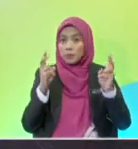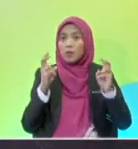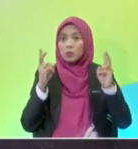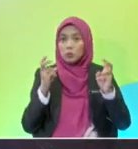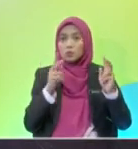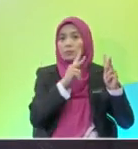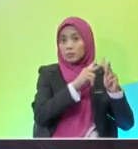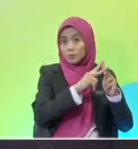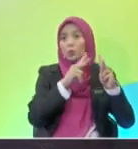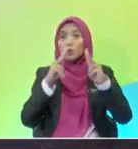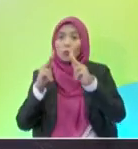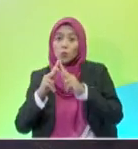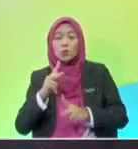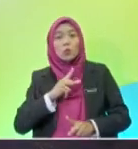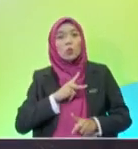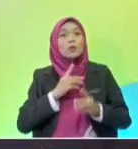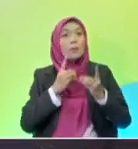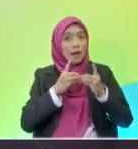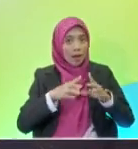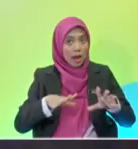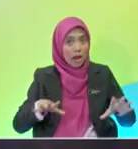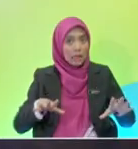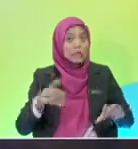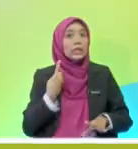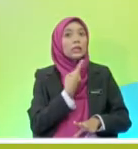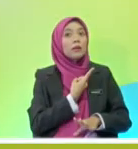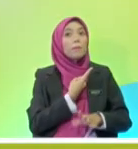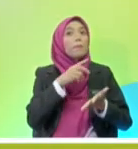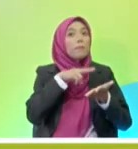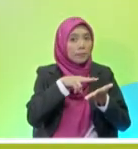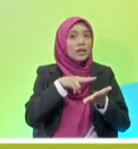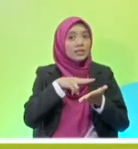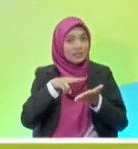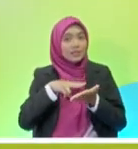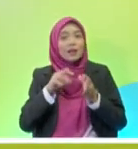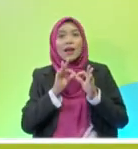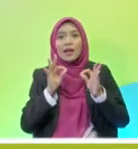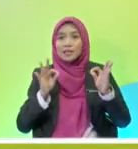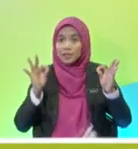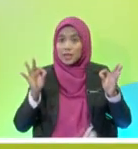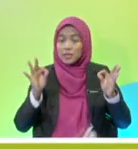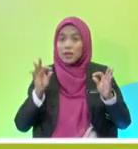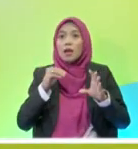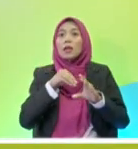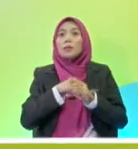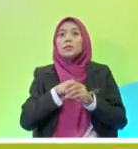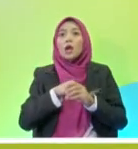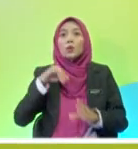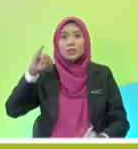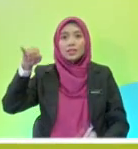Baca ayat Nah kita akan Baca ayat dalam Jawi Masya Allah tersebut